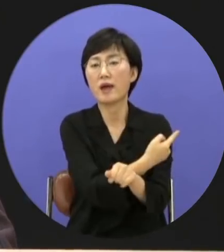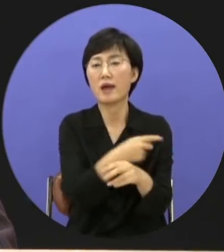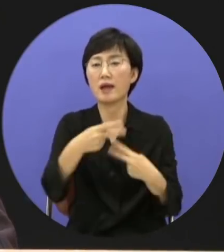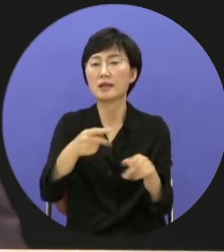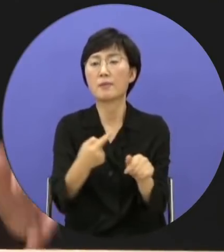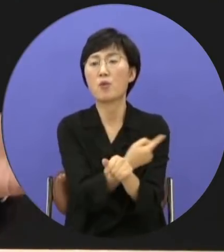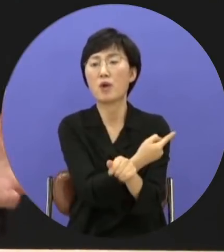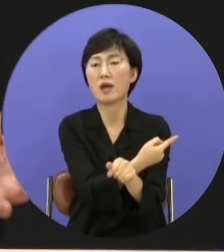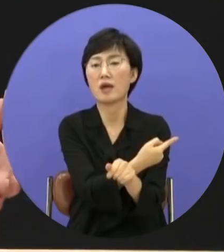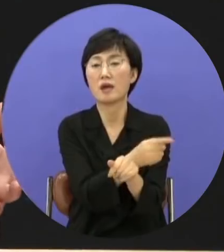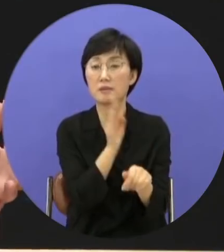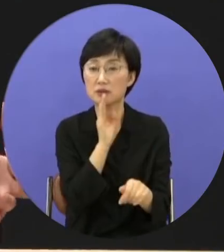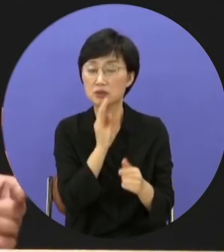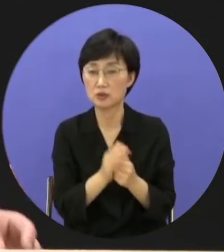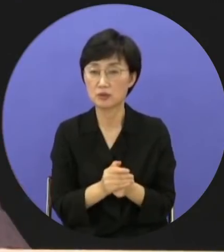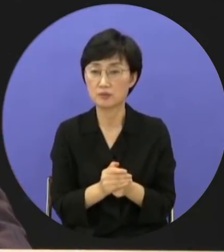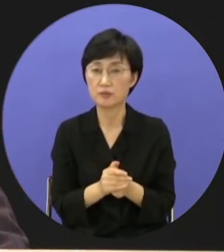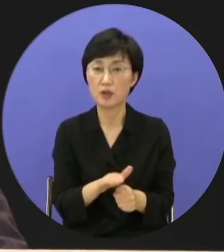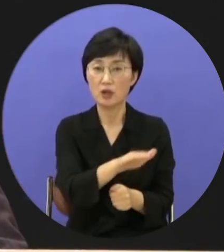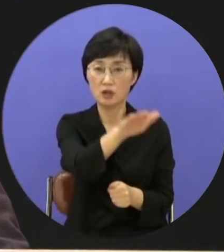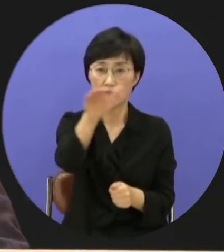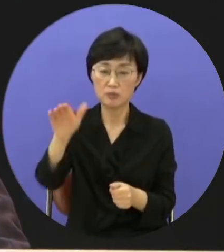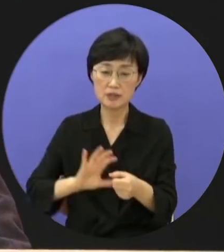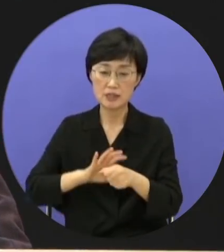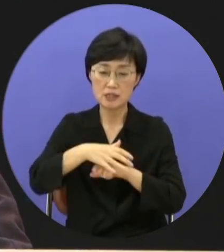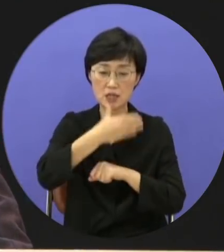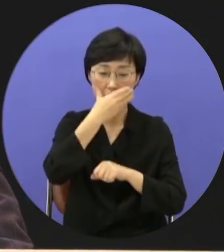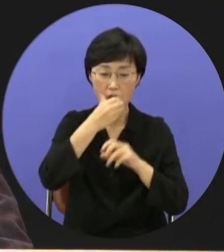all outside. 세계복음은 뭔지 아셔야 되는 거죠.